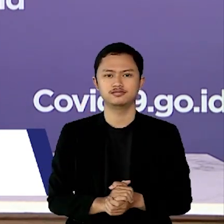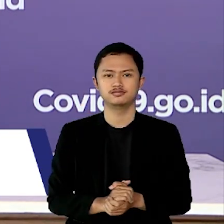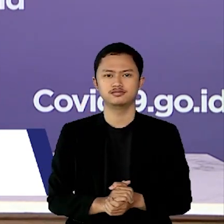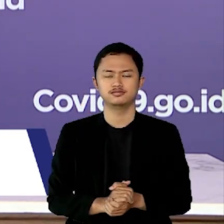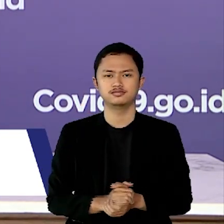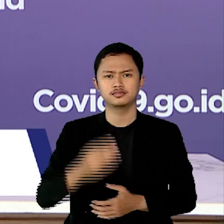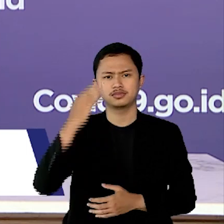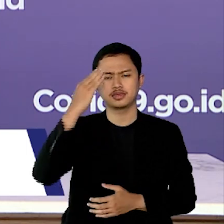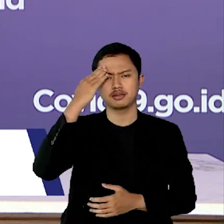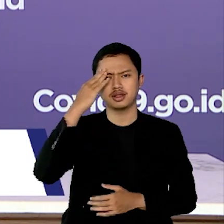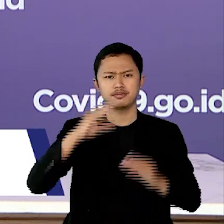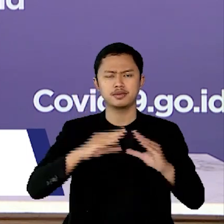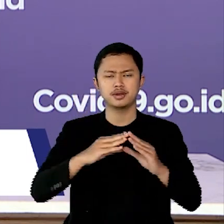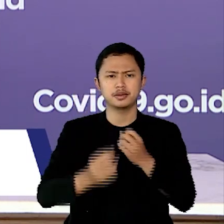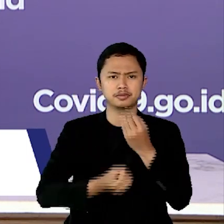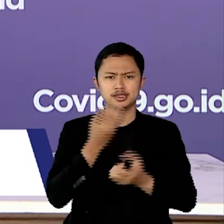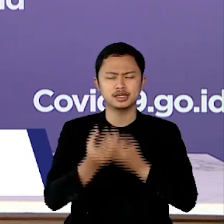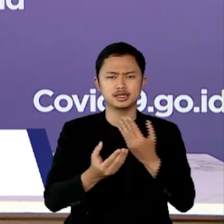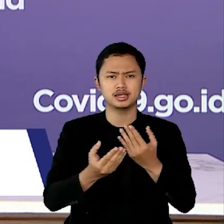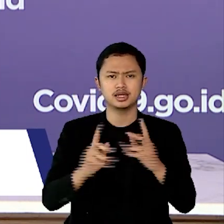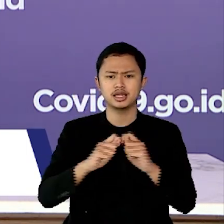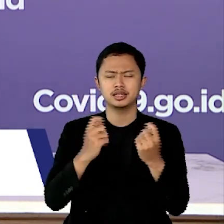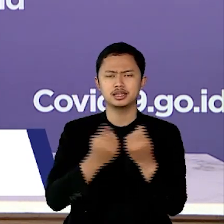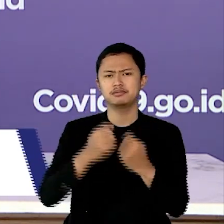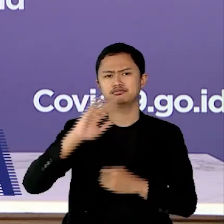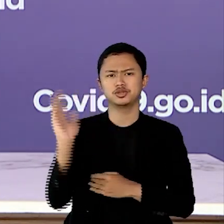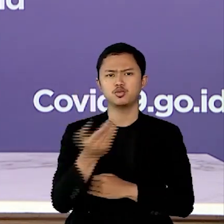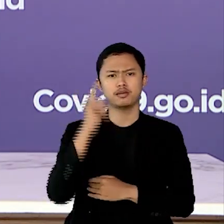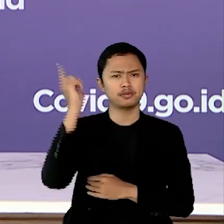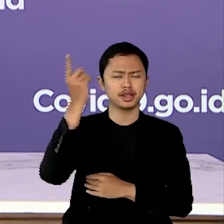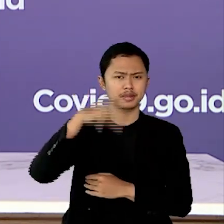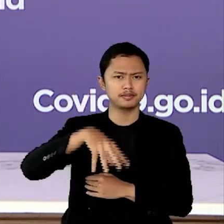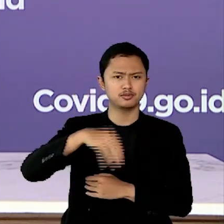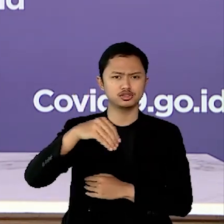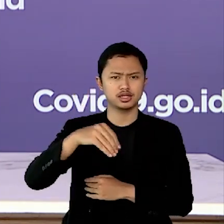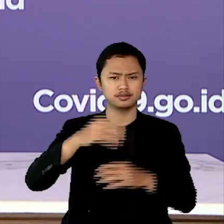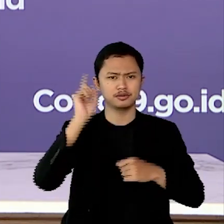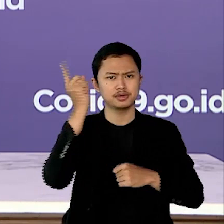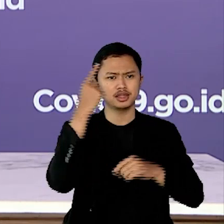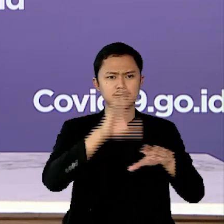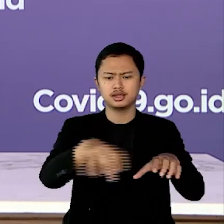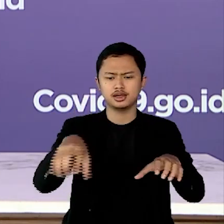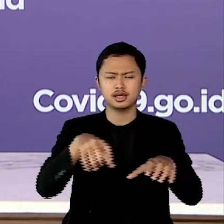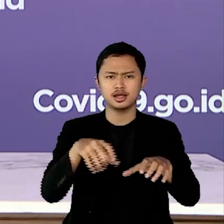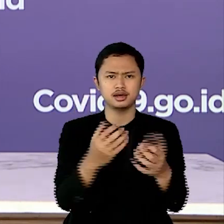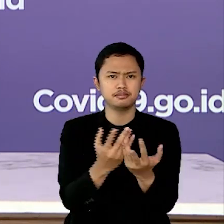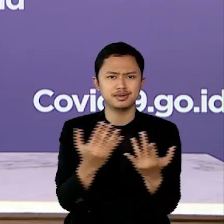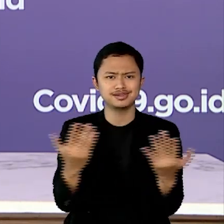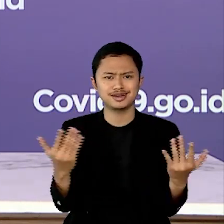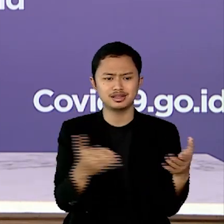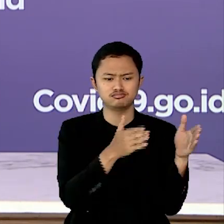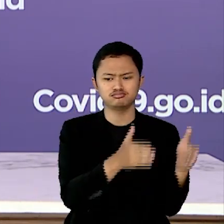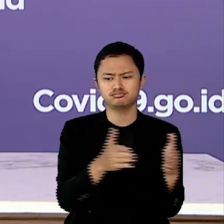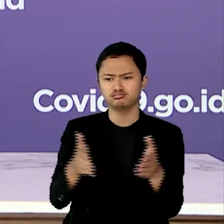beliau menegaskan pentingnya peran seluruh pihak dari mulai pemerintah pusat daerah sampai dengan masyarakat